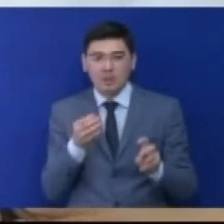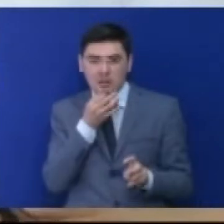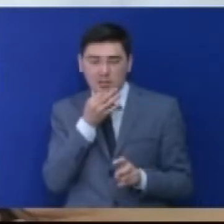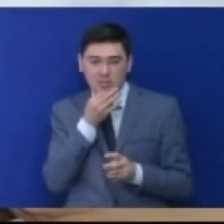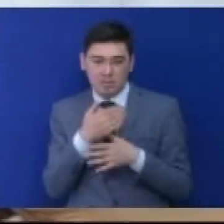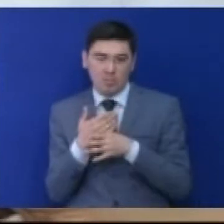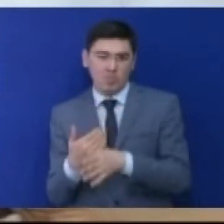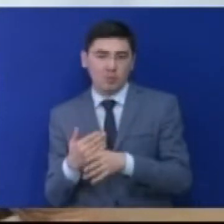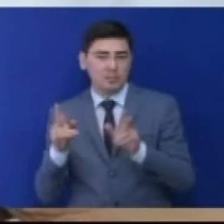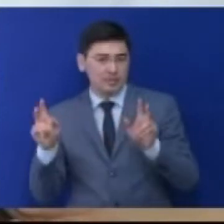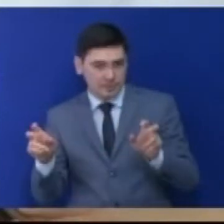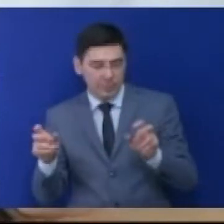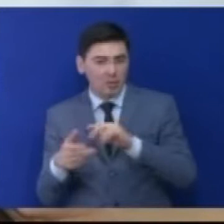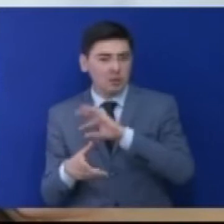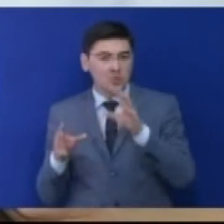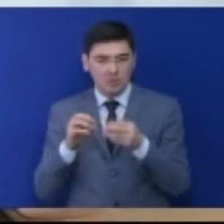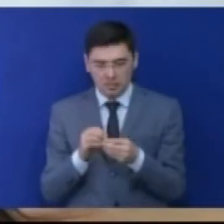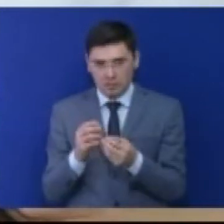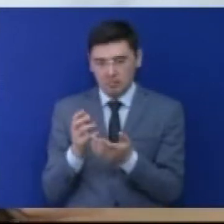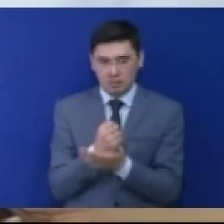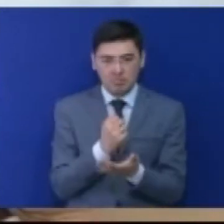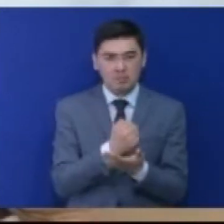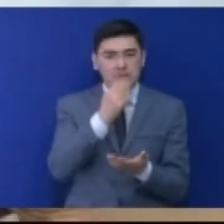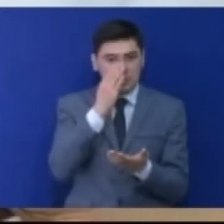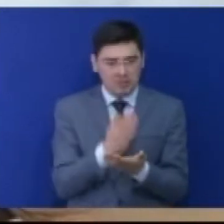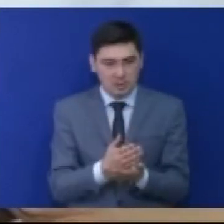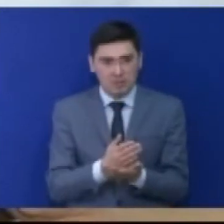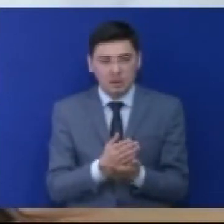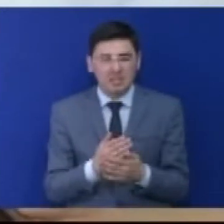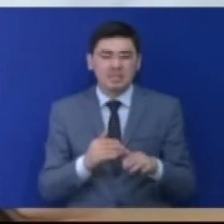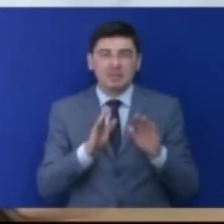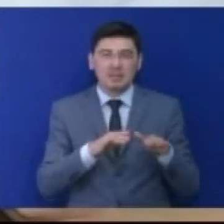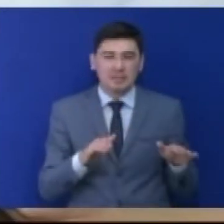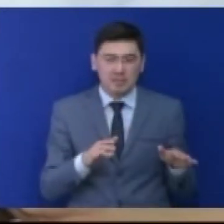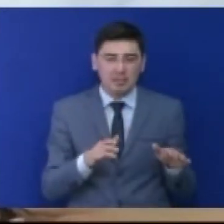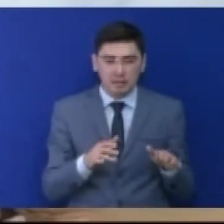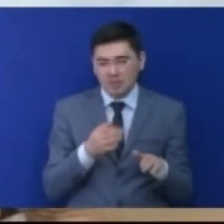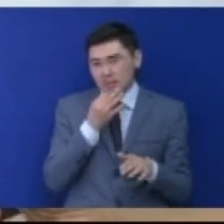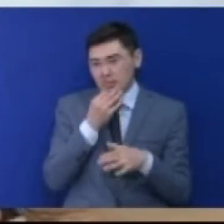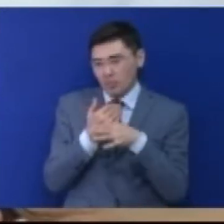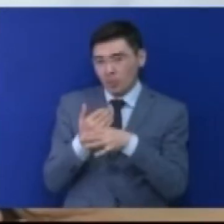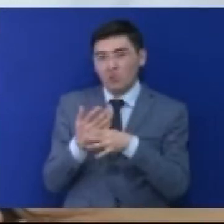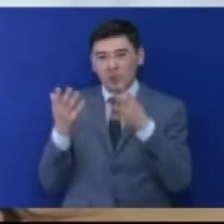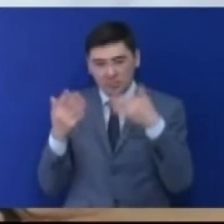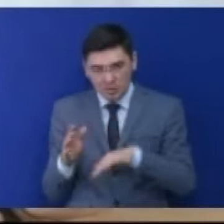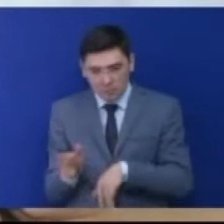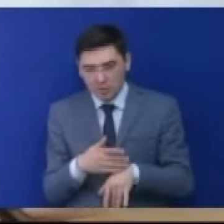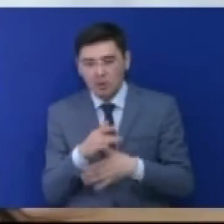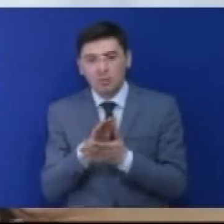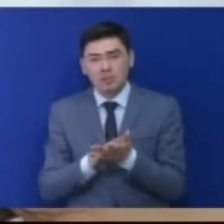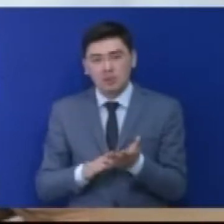помощи. Результативность у нас хорошая. Дети после ранней помощи уже